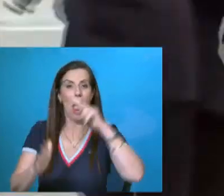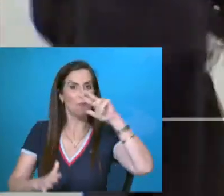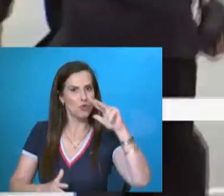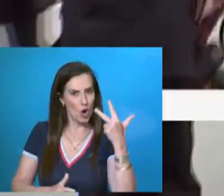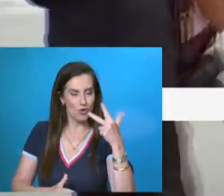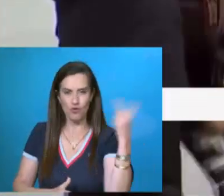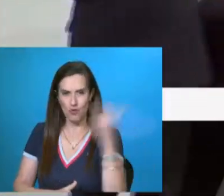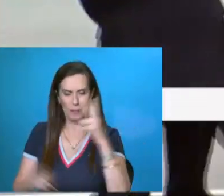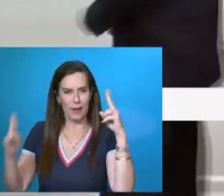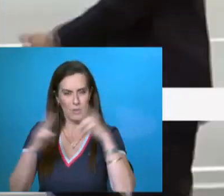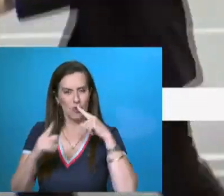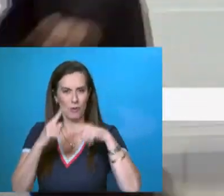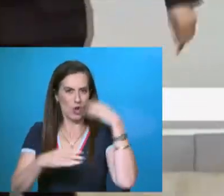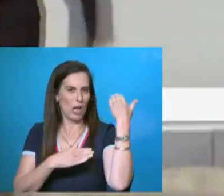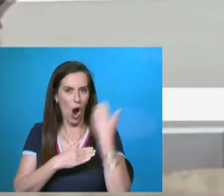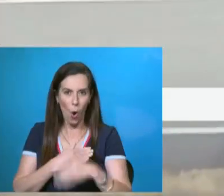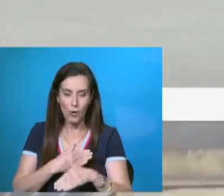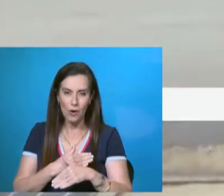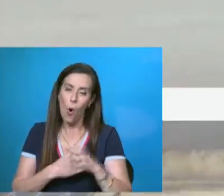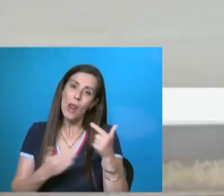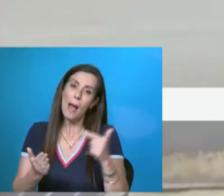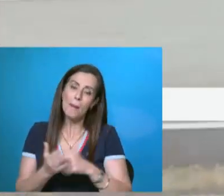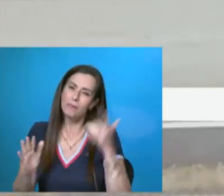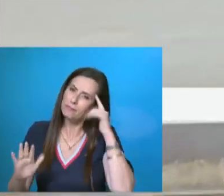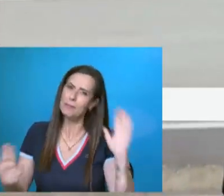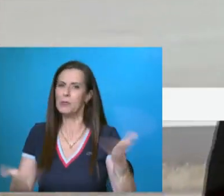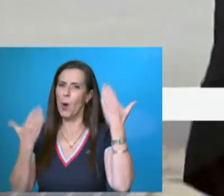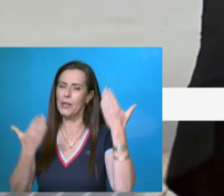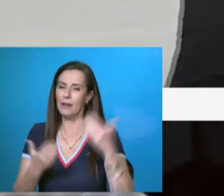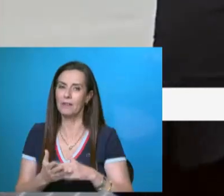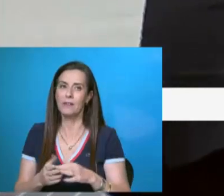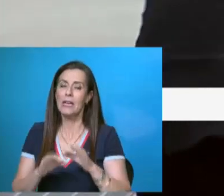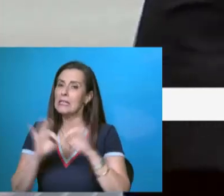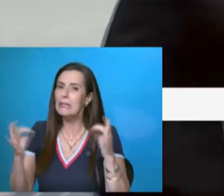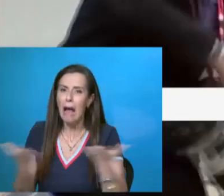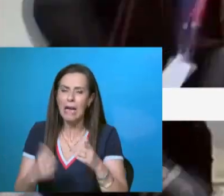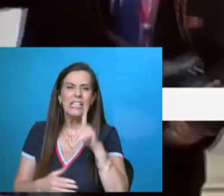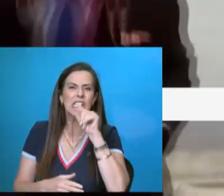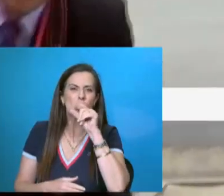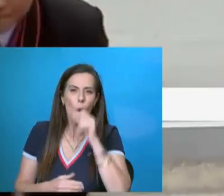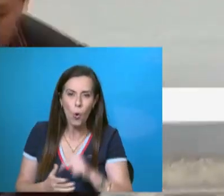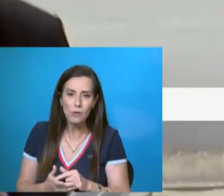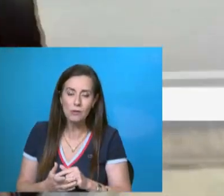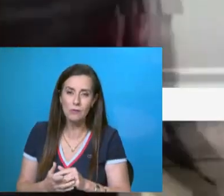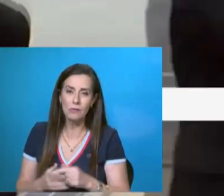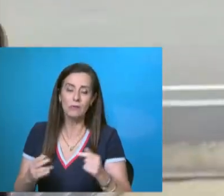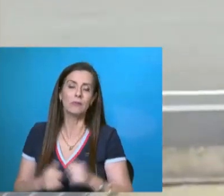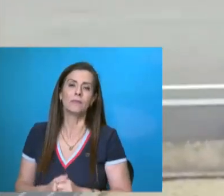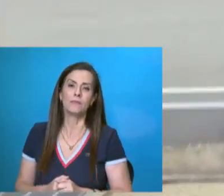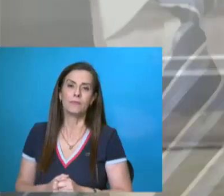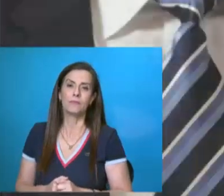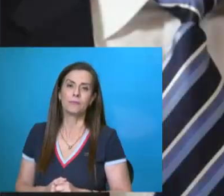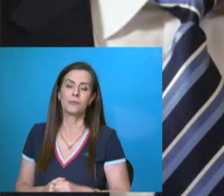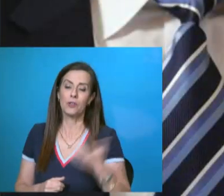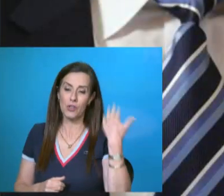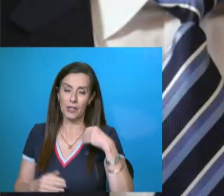המנהיגים בשנה האחרונה, אולי בזכות הספונטניות. הרי הסיפור התחיל מציוץ של נשיא ארצות הברית מפסגת G20 שנערכה בסוף השבוע